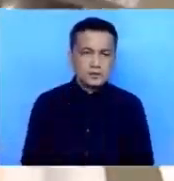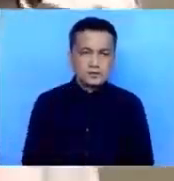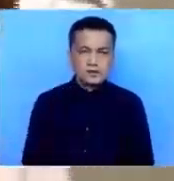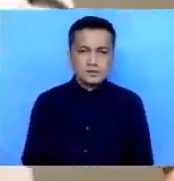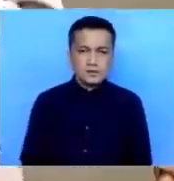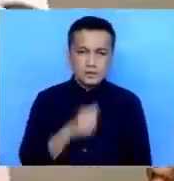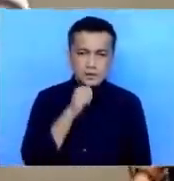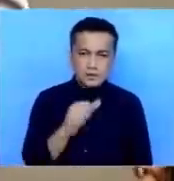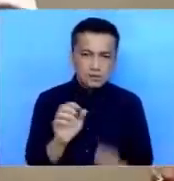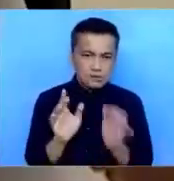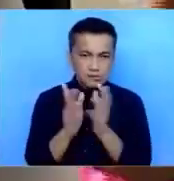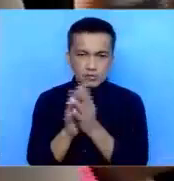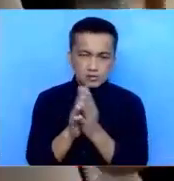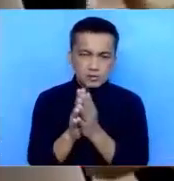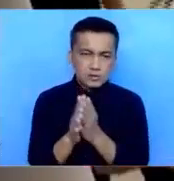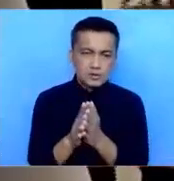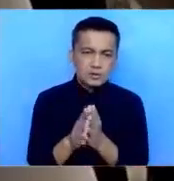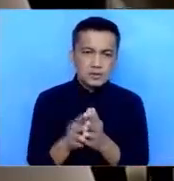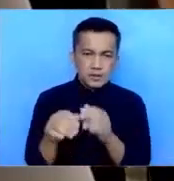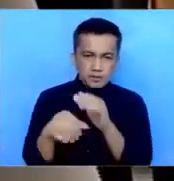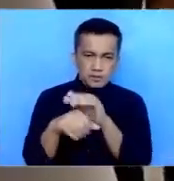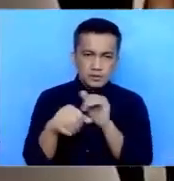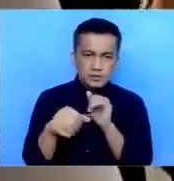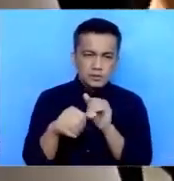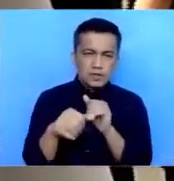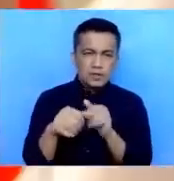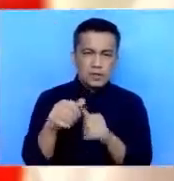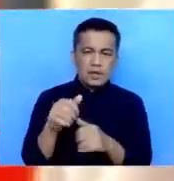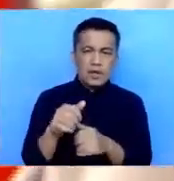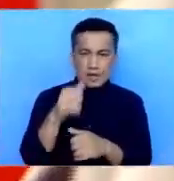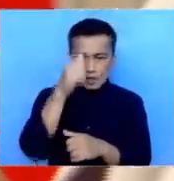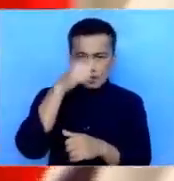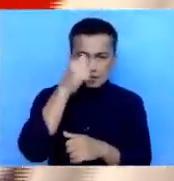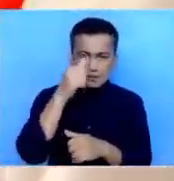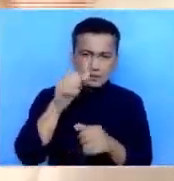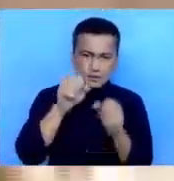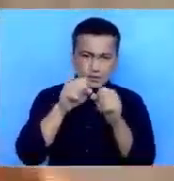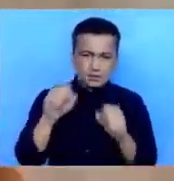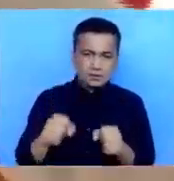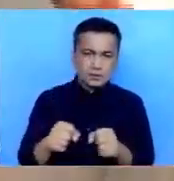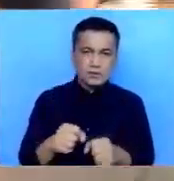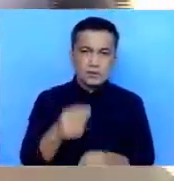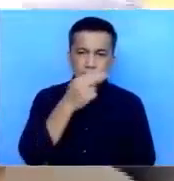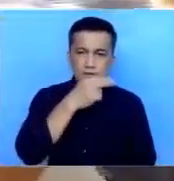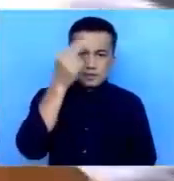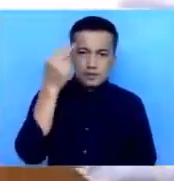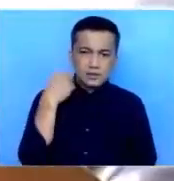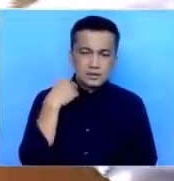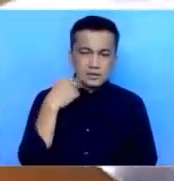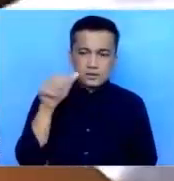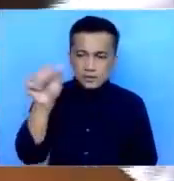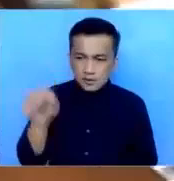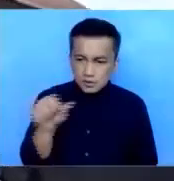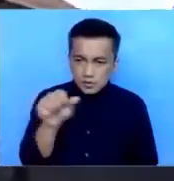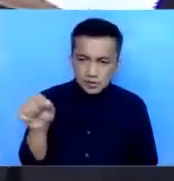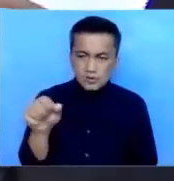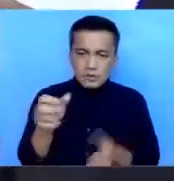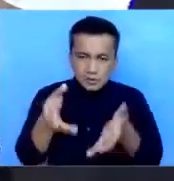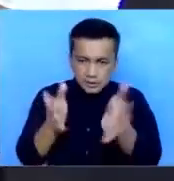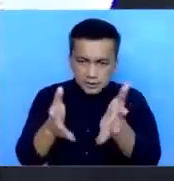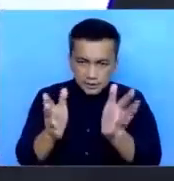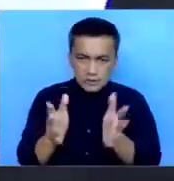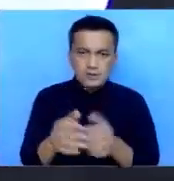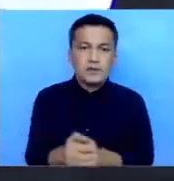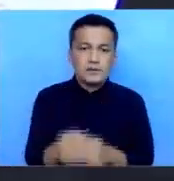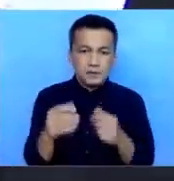sa loob, may mga tinatawag na ash stations kung saan may mga madre na papahid ng abo sa noo na pinapayagan na ulit makalipas